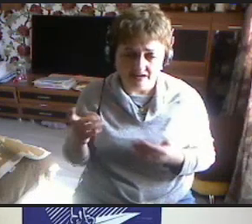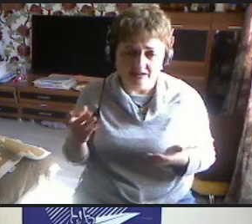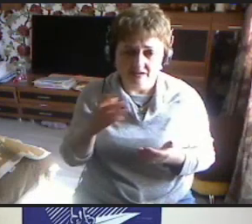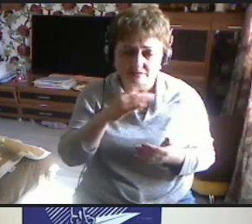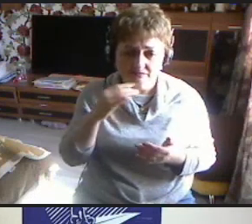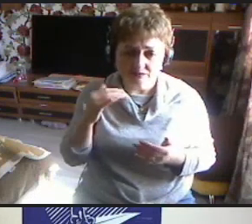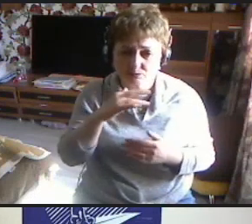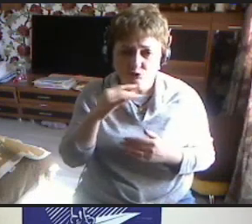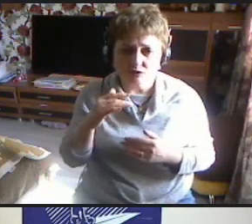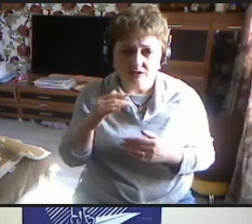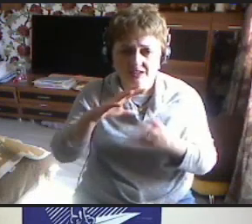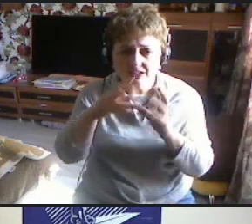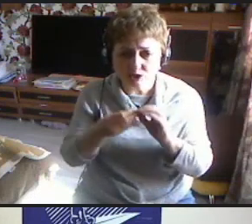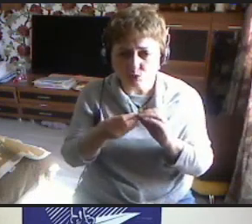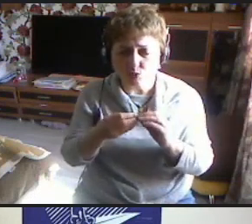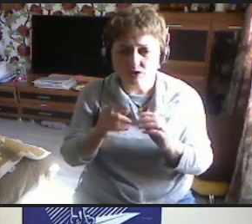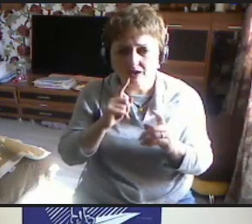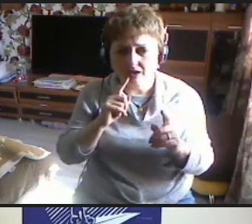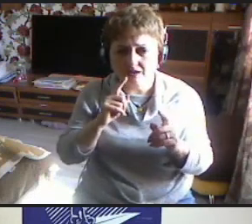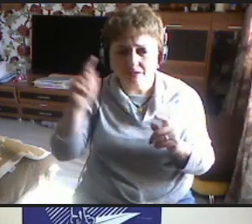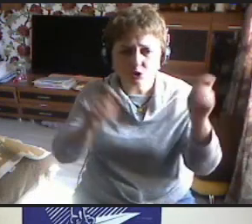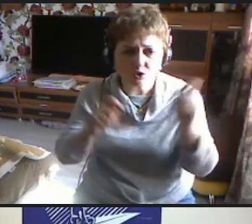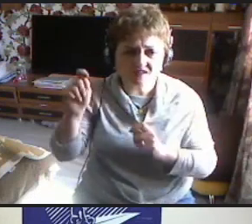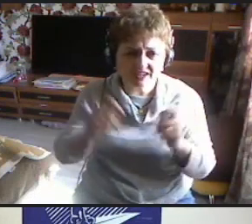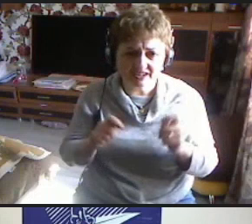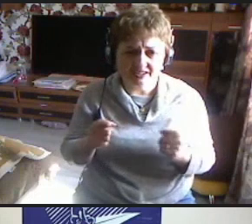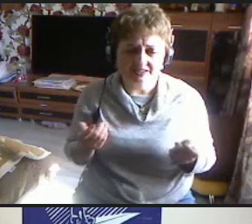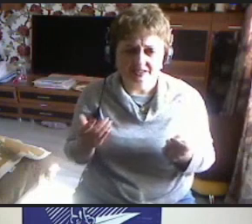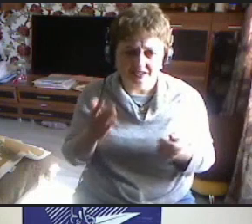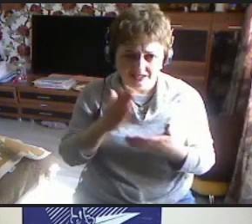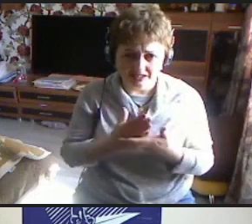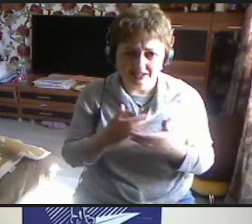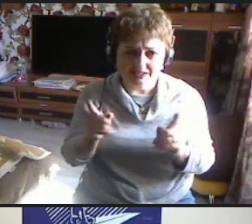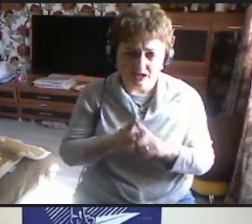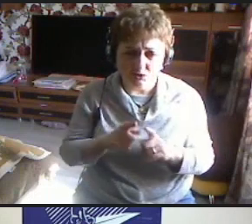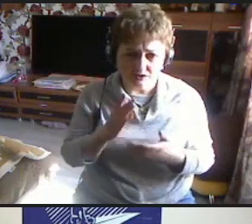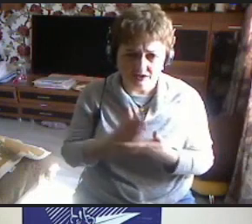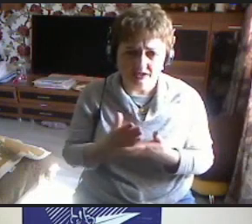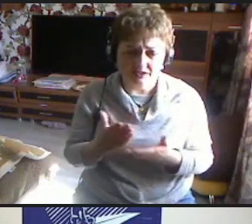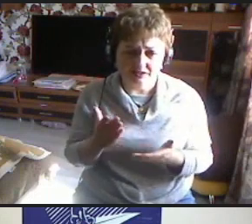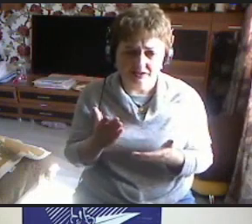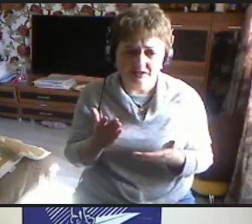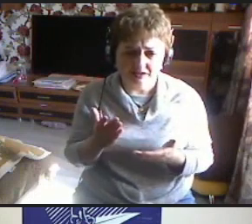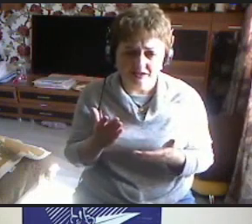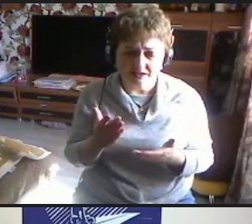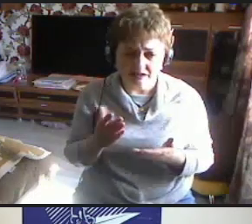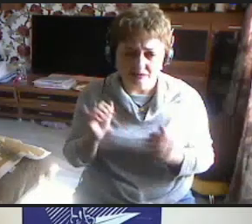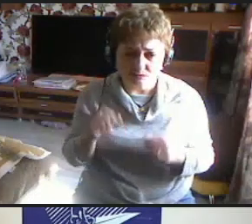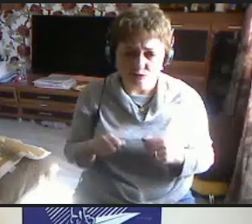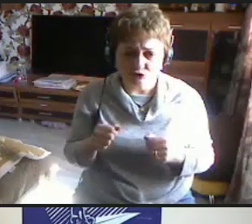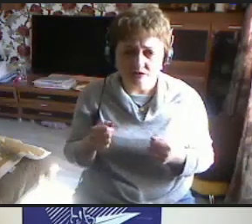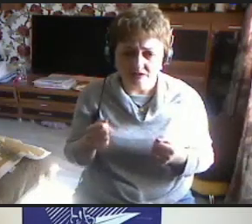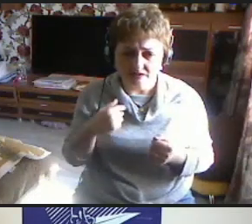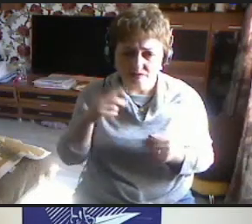итогах конференций, есть такое, есть, можно, ну, я не знаю,